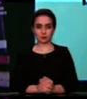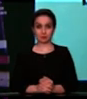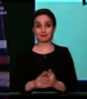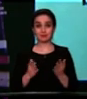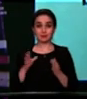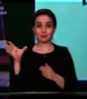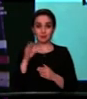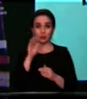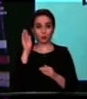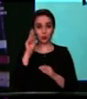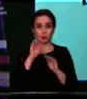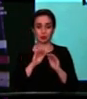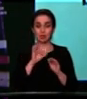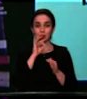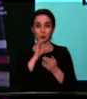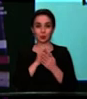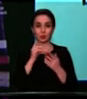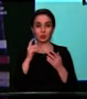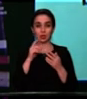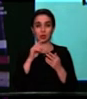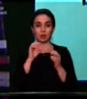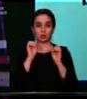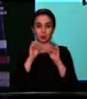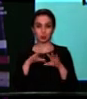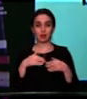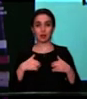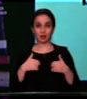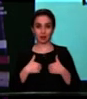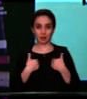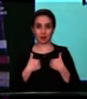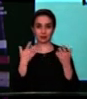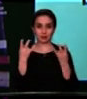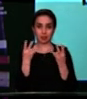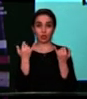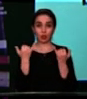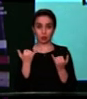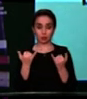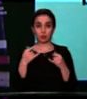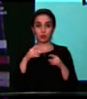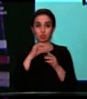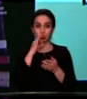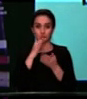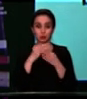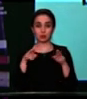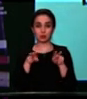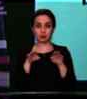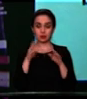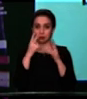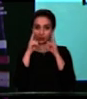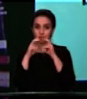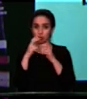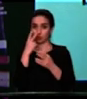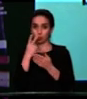Demak, barcha o'quvchilar javoblarni topshirishga harakat qilishsin. Ana endi esa javoblaringizni tekshirib